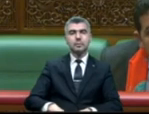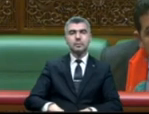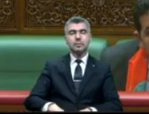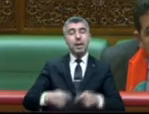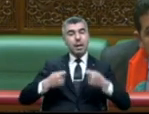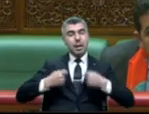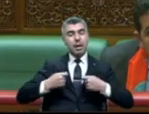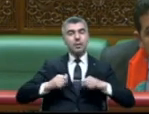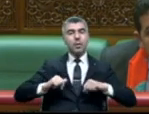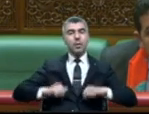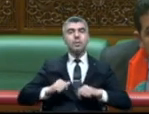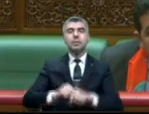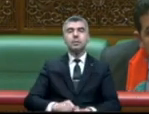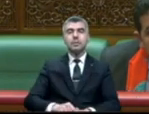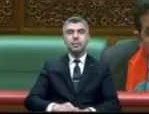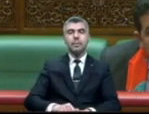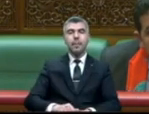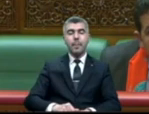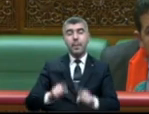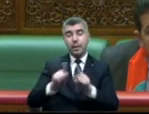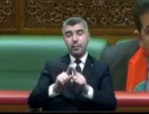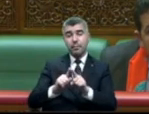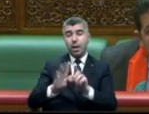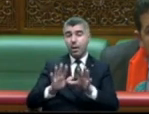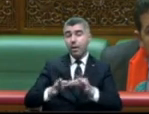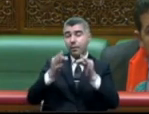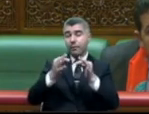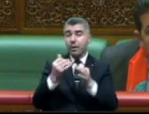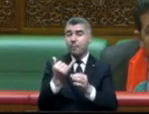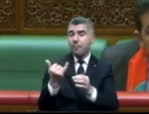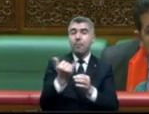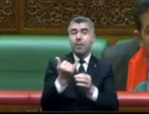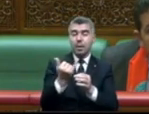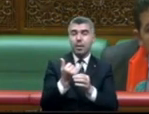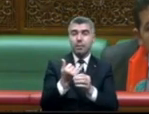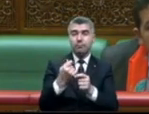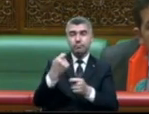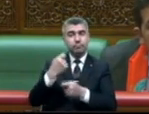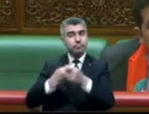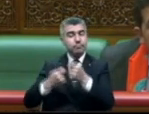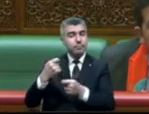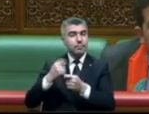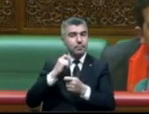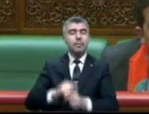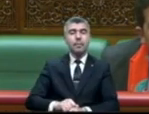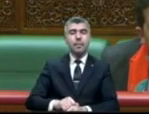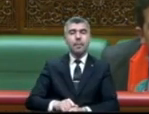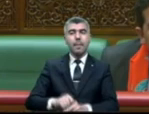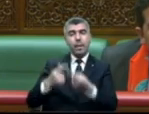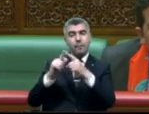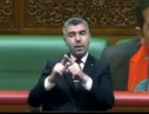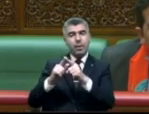سيد الرئيس، سيد الوزيرة المحترمة، إن هذا القطاع يعتبر ركيزة من ركائز الاقتصاد منوهين